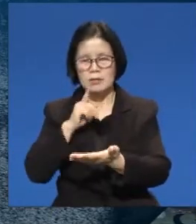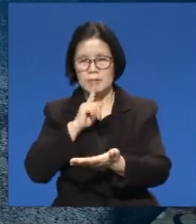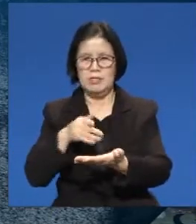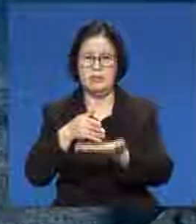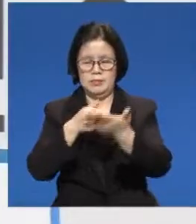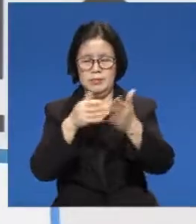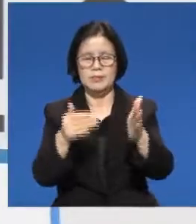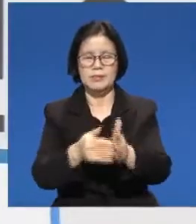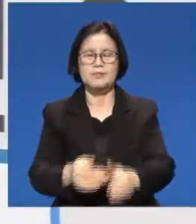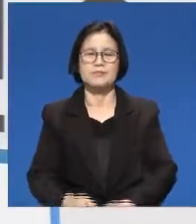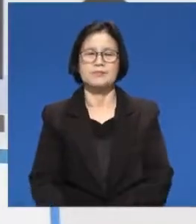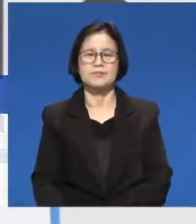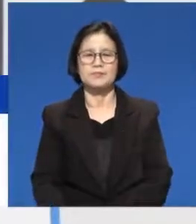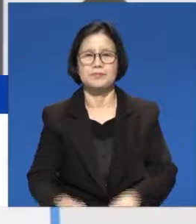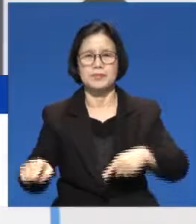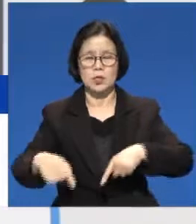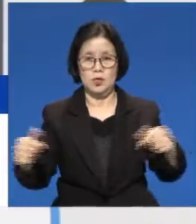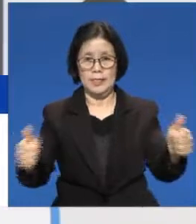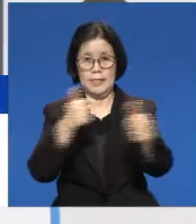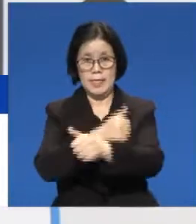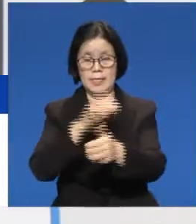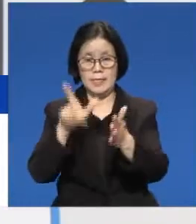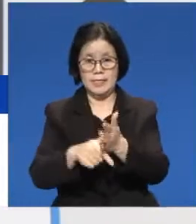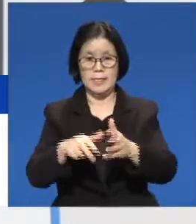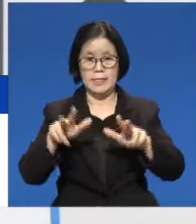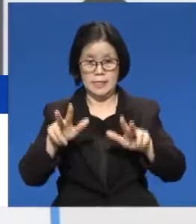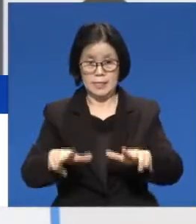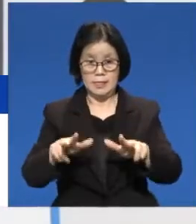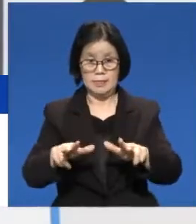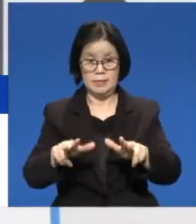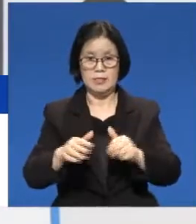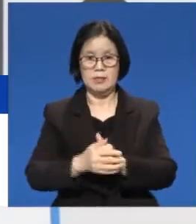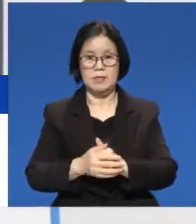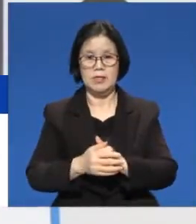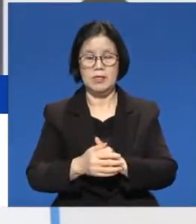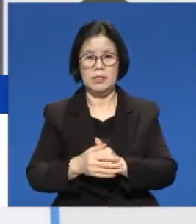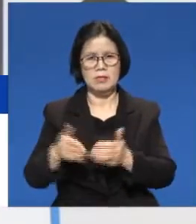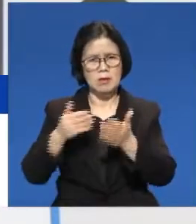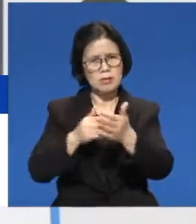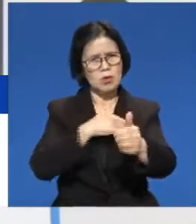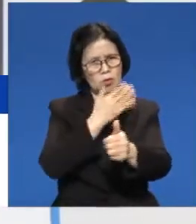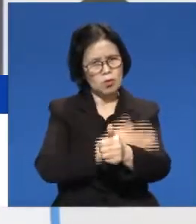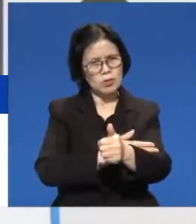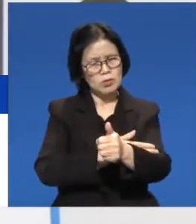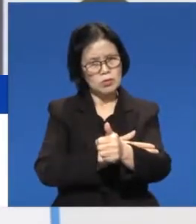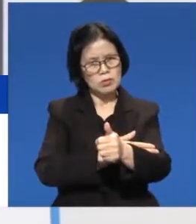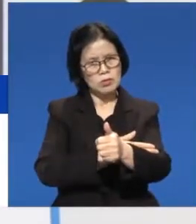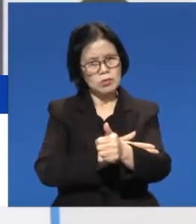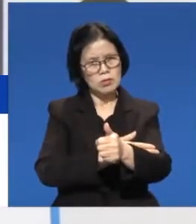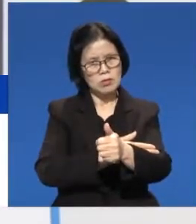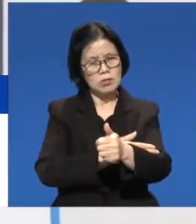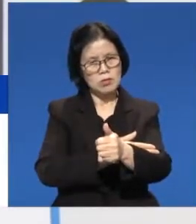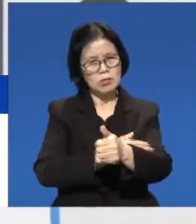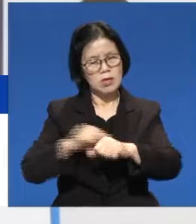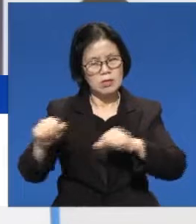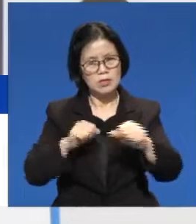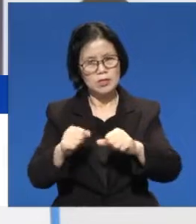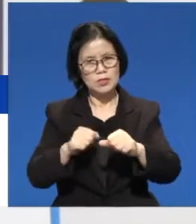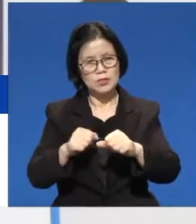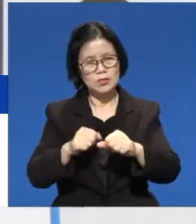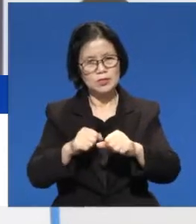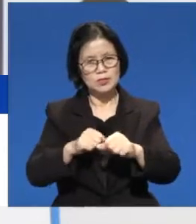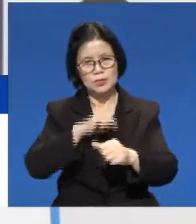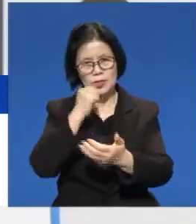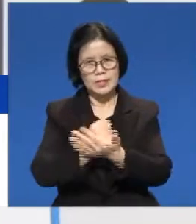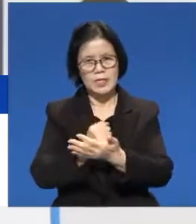해봅니다 정권이 향기 현 시점에서 재 1000권 이 행사 되는 것은 바람직하지 않다